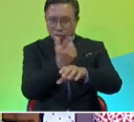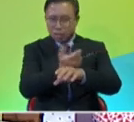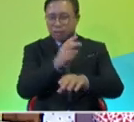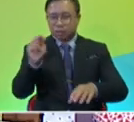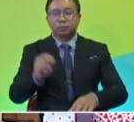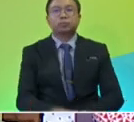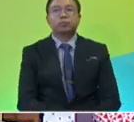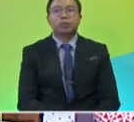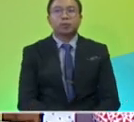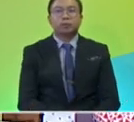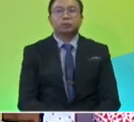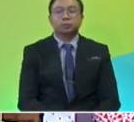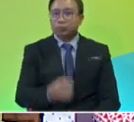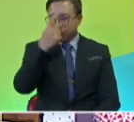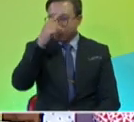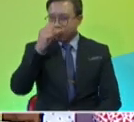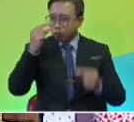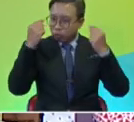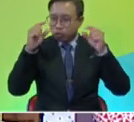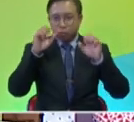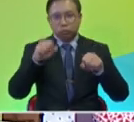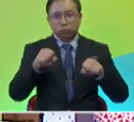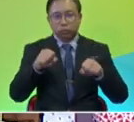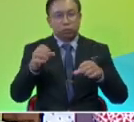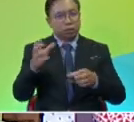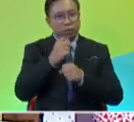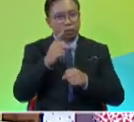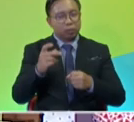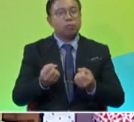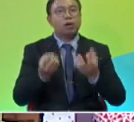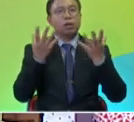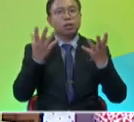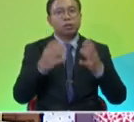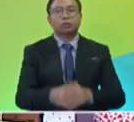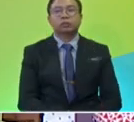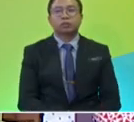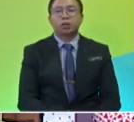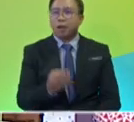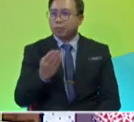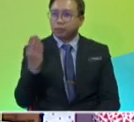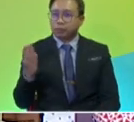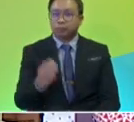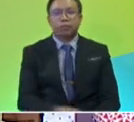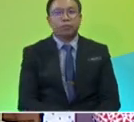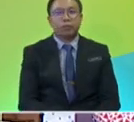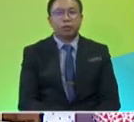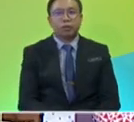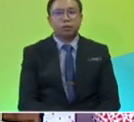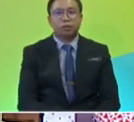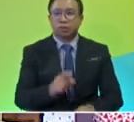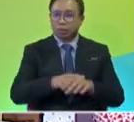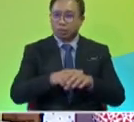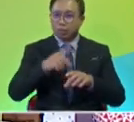okey ah untuk guru-guru kita Boleh dapatkan ada banyak sumber a bahan ha okey yang Boleh dapatkan di